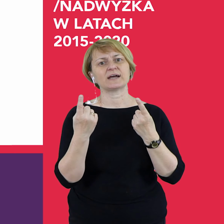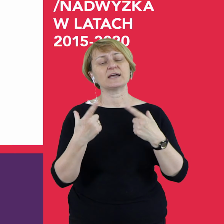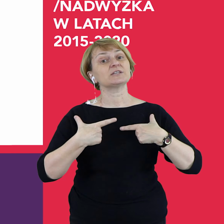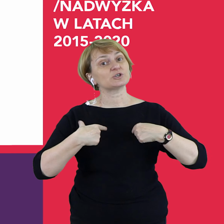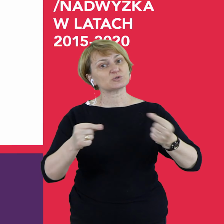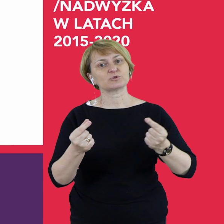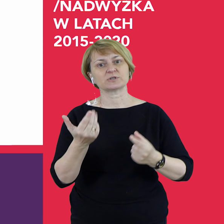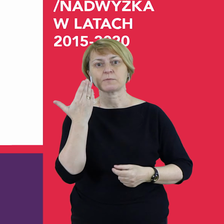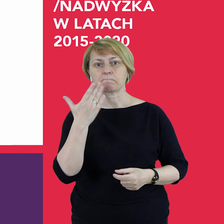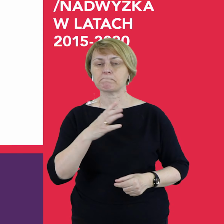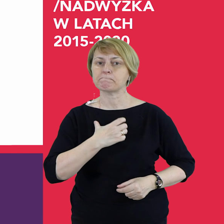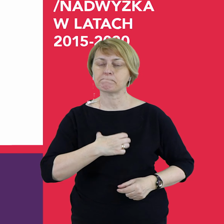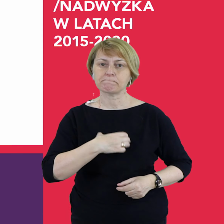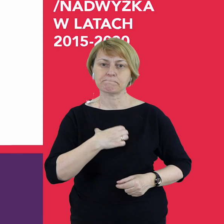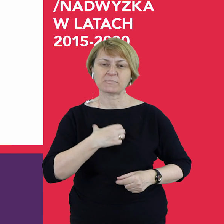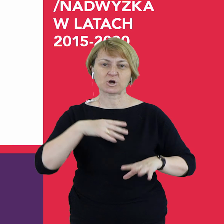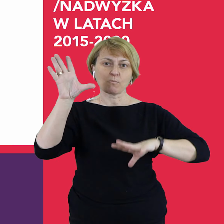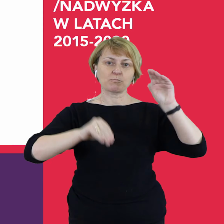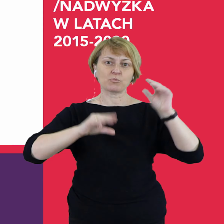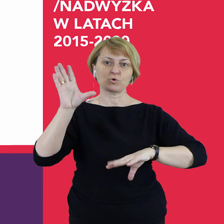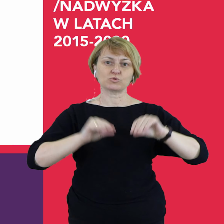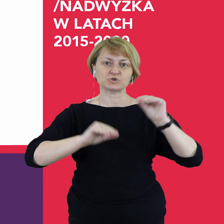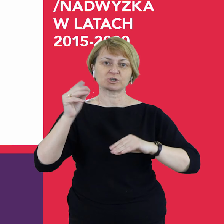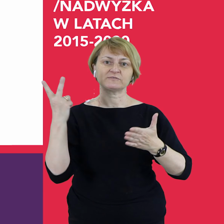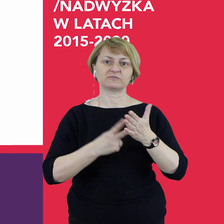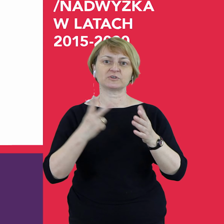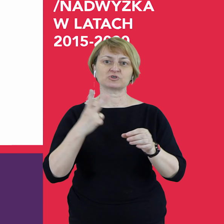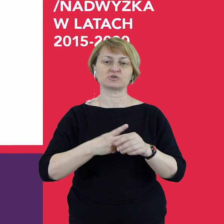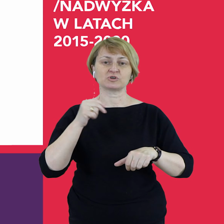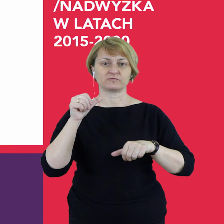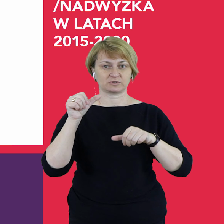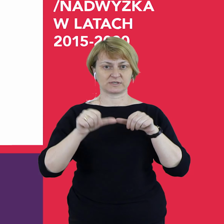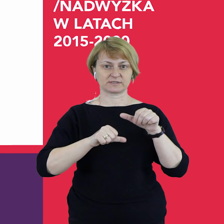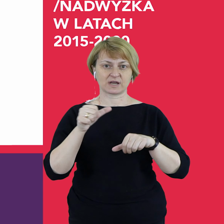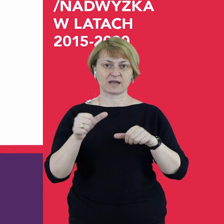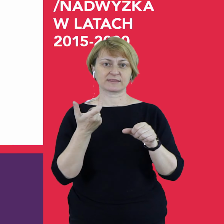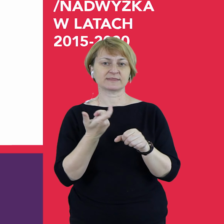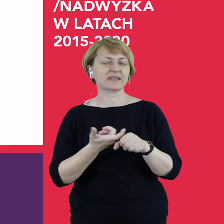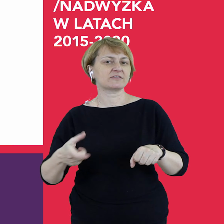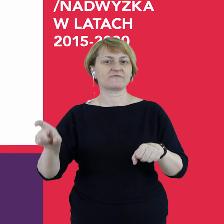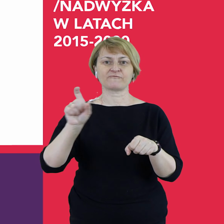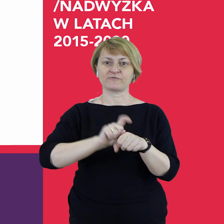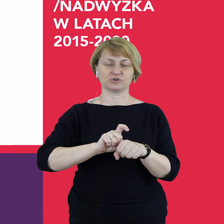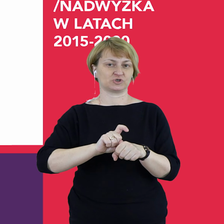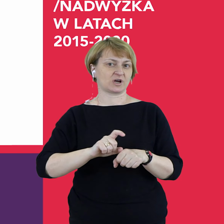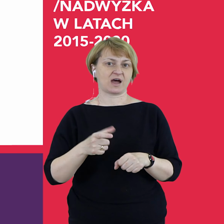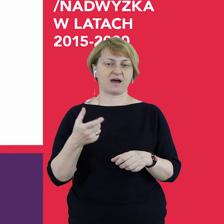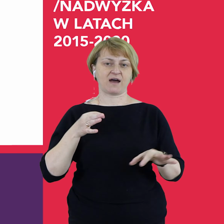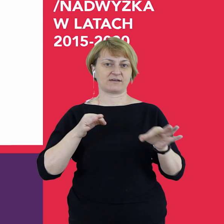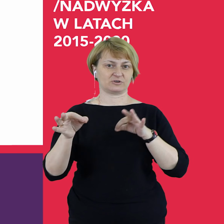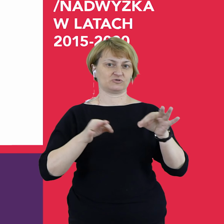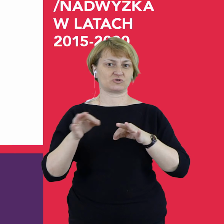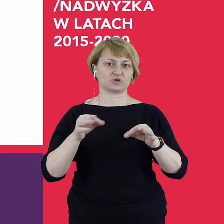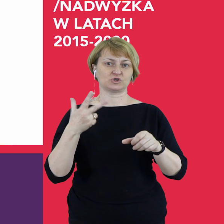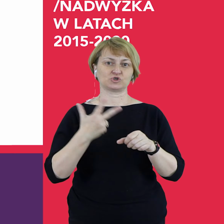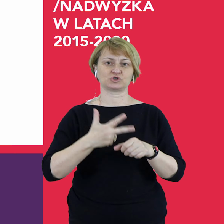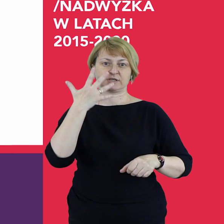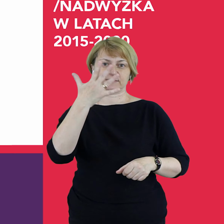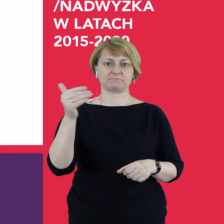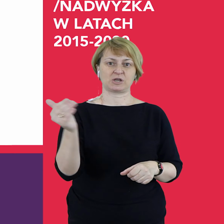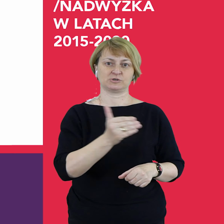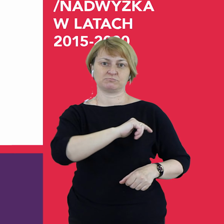nich za chwilkę, ale niespodzianka miła, dlatego że budżet miasta Opola w 2020 roku zawarł się największą nadwyżką w historii